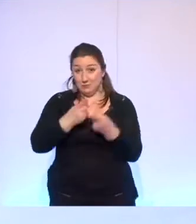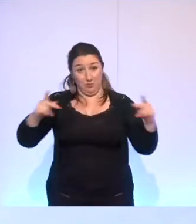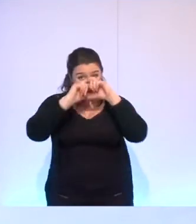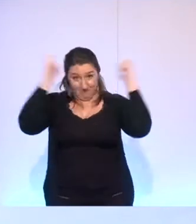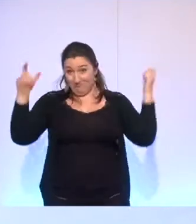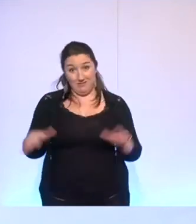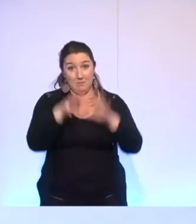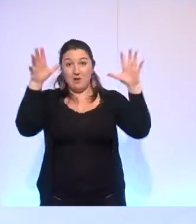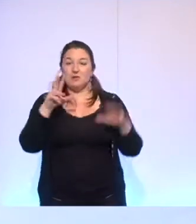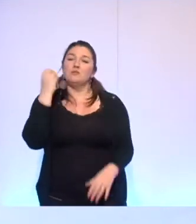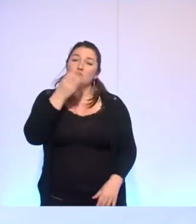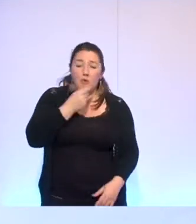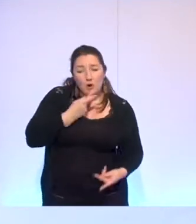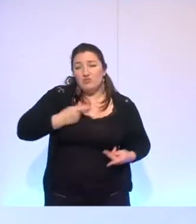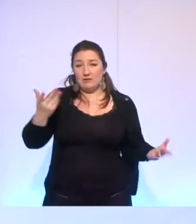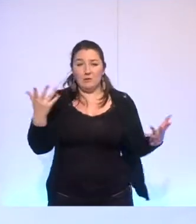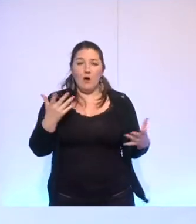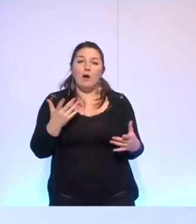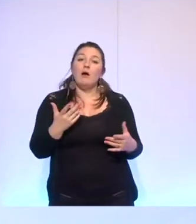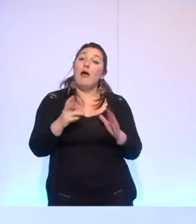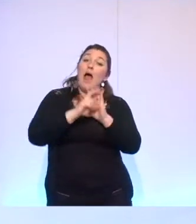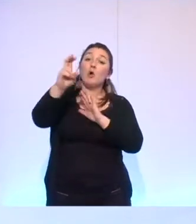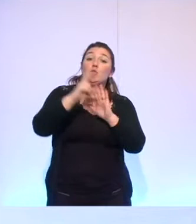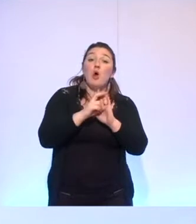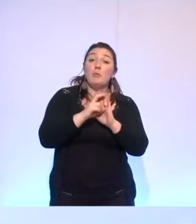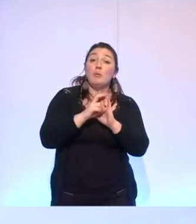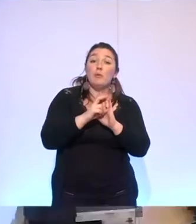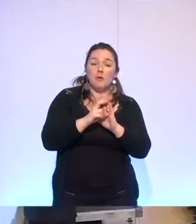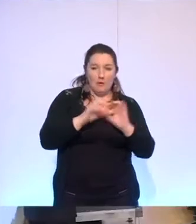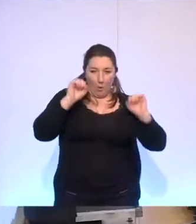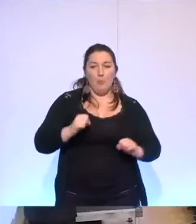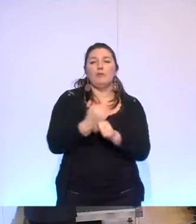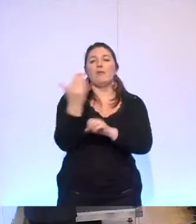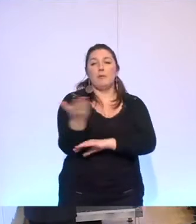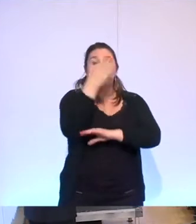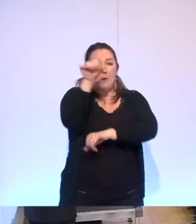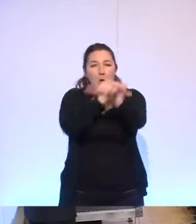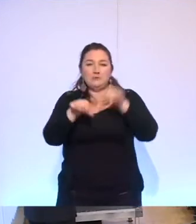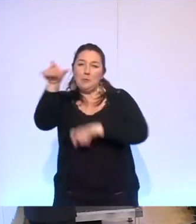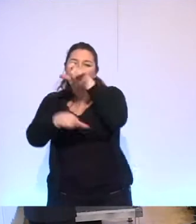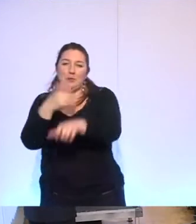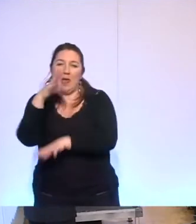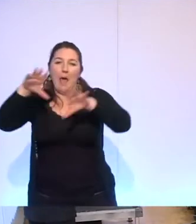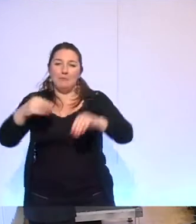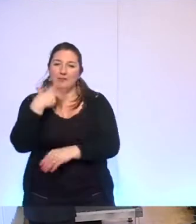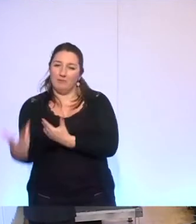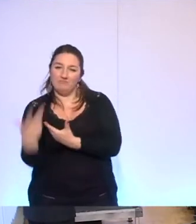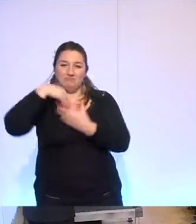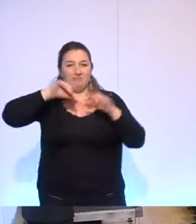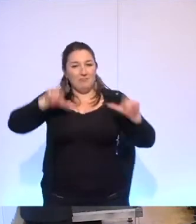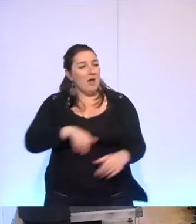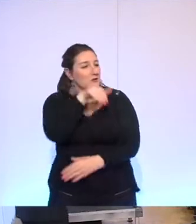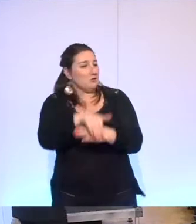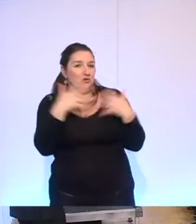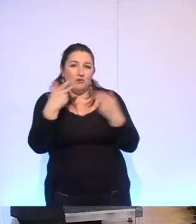que rien de grand à Grenoble ne s'est fait sans les habitants ou contre les habitants. Ce soir, je veux dire à tous ceux et celles qui travaillent au service